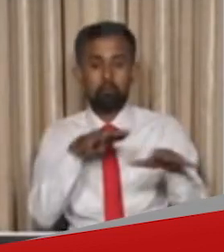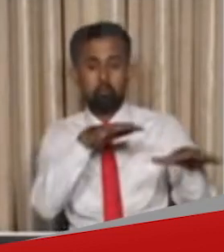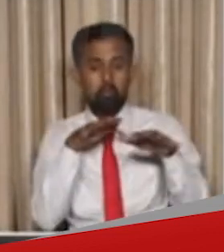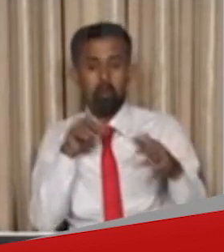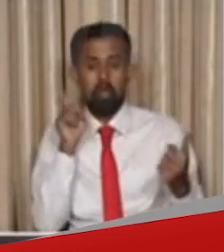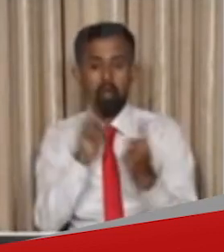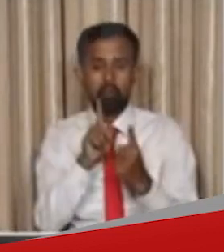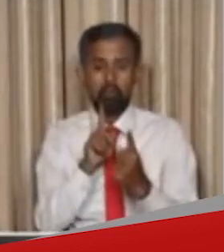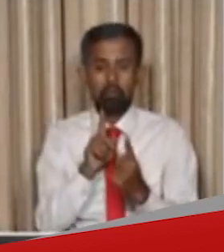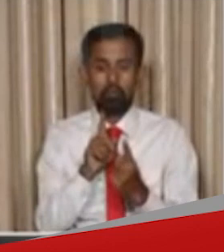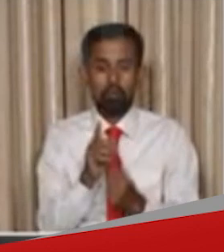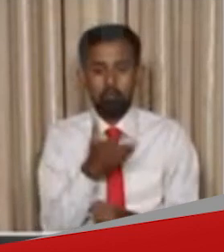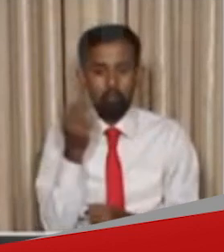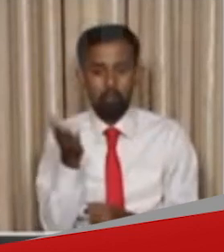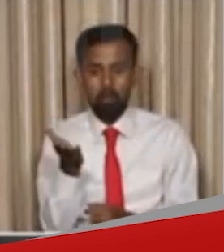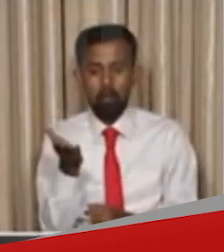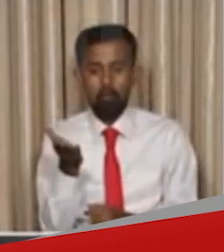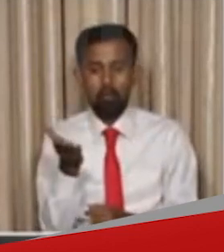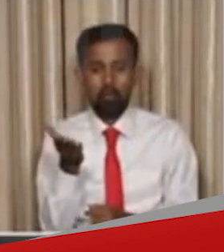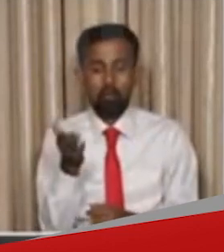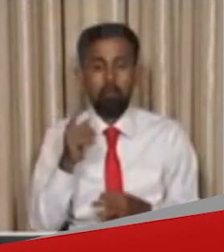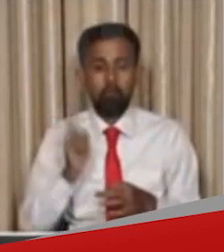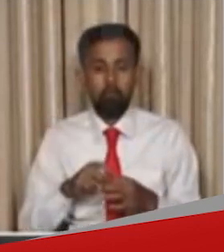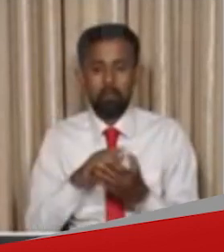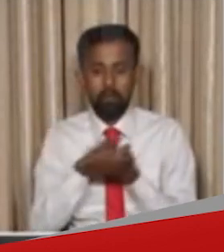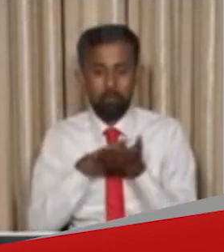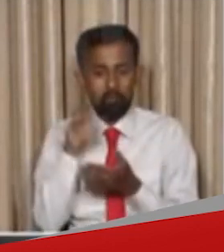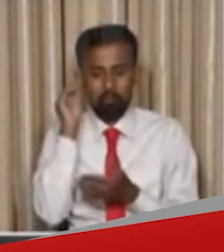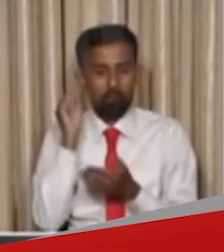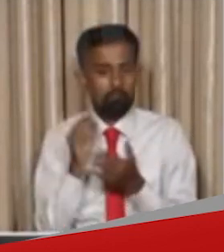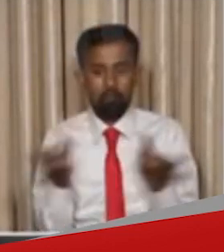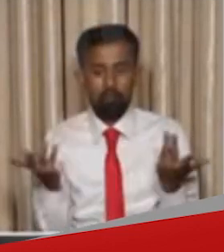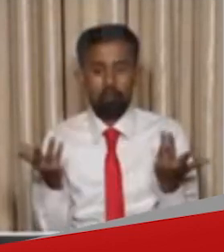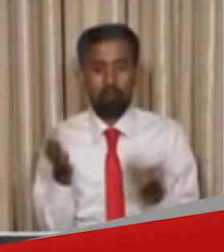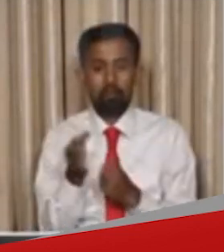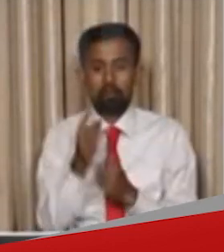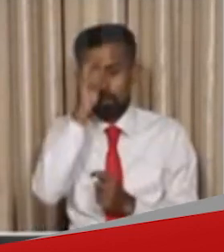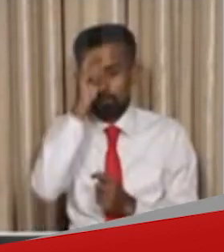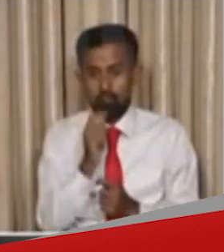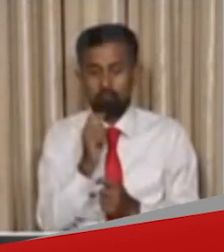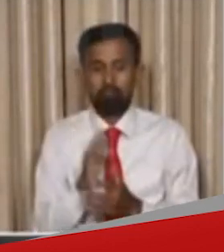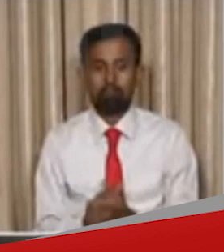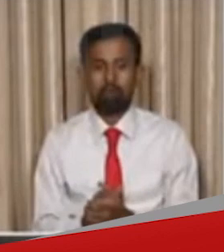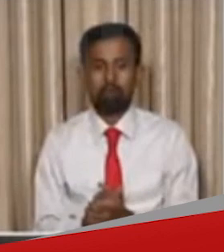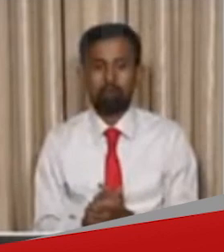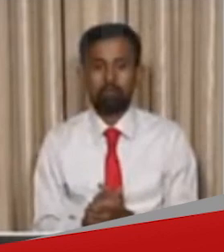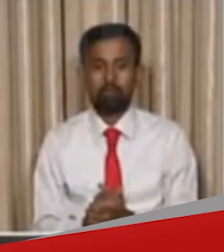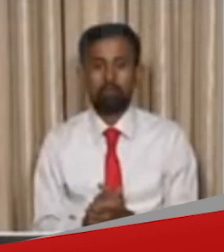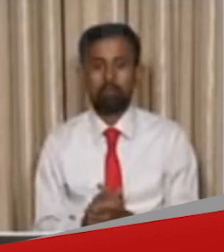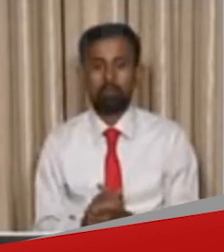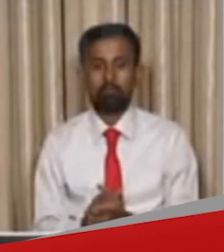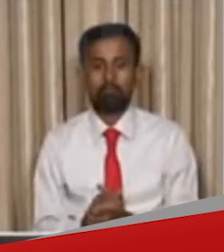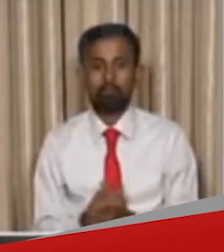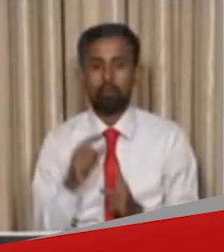උත්සව තියන්න පුළුවන්ද? ඉතින් ඒ ප්‍රශ්නය තේරුම් ගන්න නැතුව ජනාධිපතිවරයා ඒවට උත්තර දෙන්න නැතුව